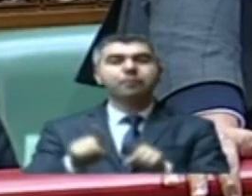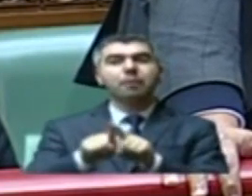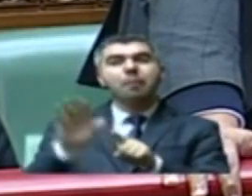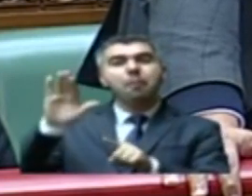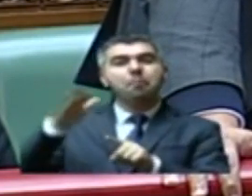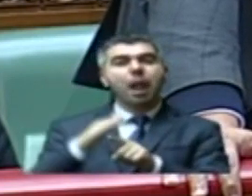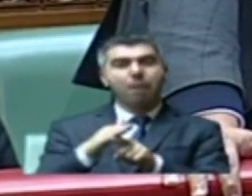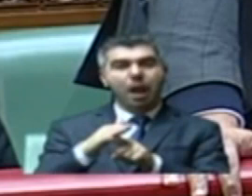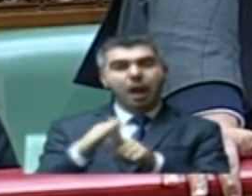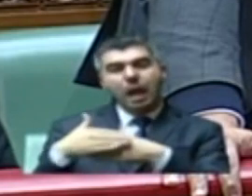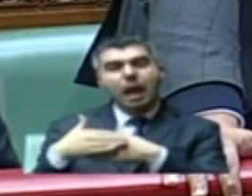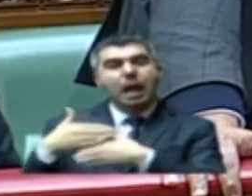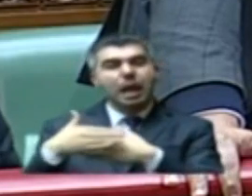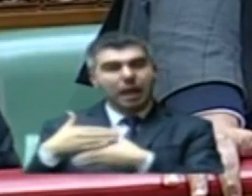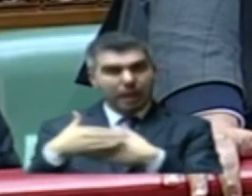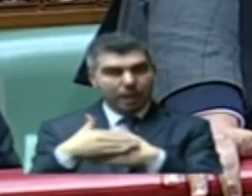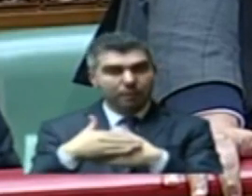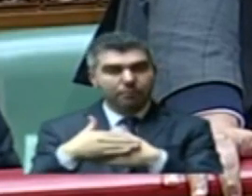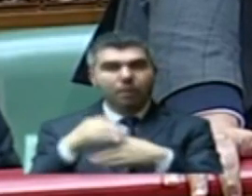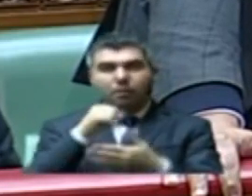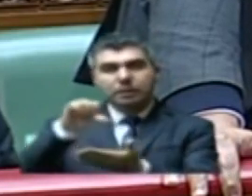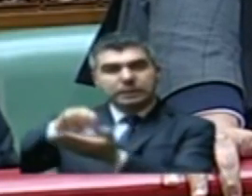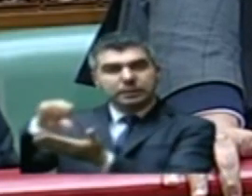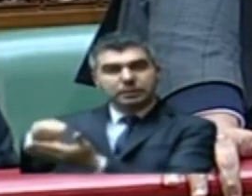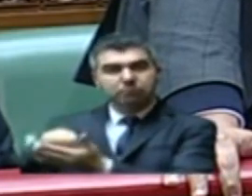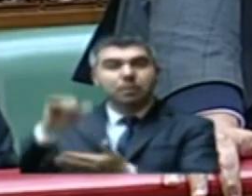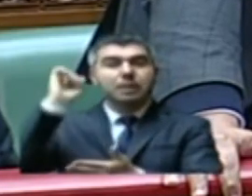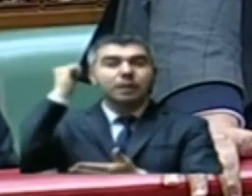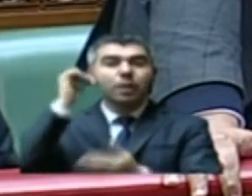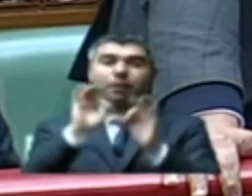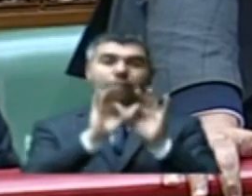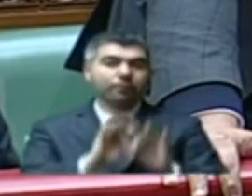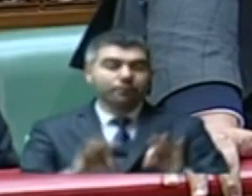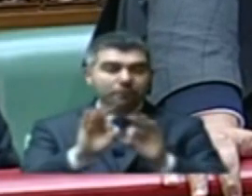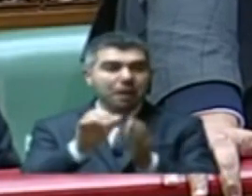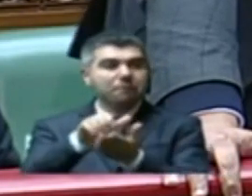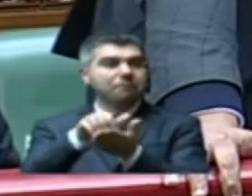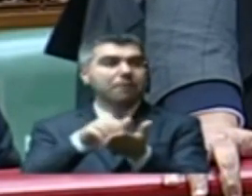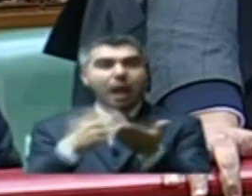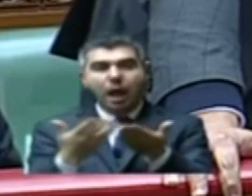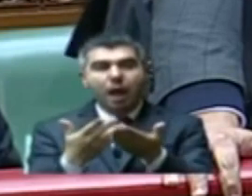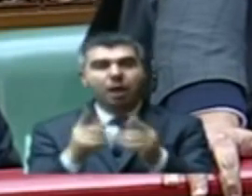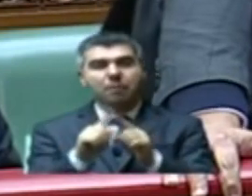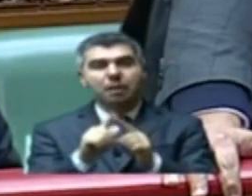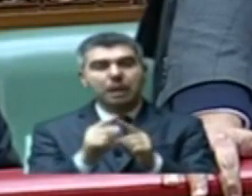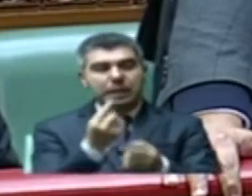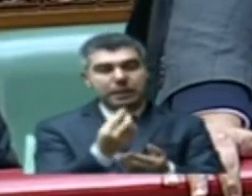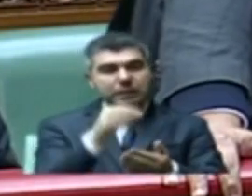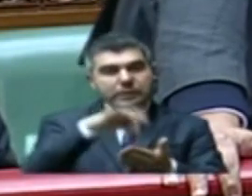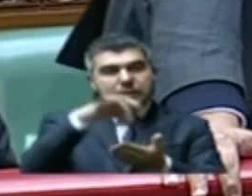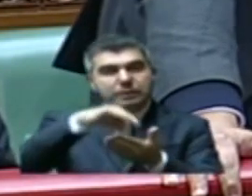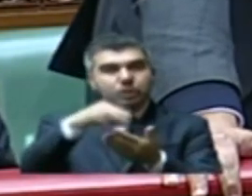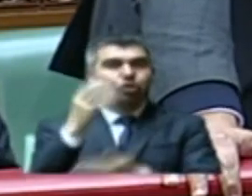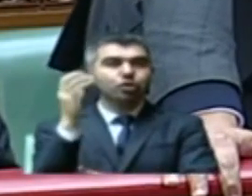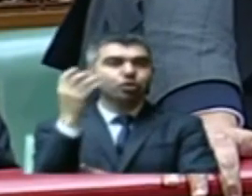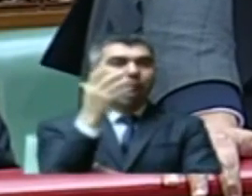الجامعات القرويه وفي الجهه ككل، علاش ما تخلقوش مراكز ديال التكوين ديال الفلاحه، مراكز ديال التكوين ديال الزراعه، مراكز ديال التكوين ديال الفلاحه